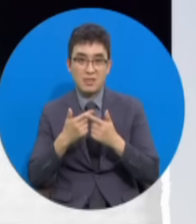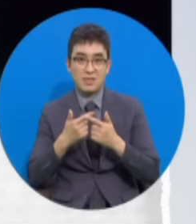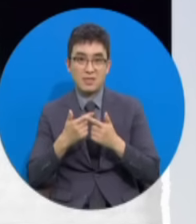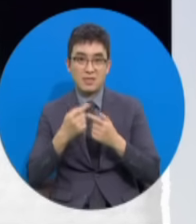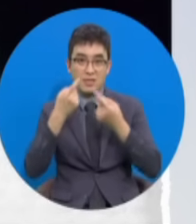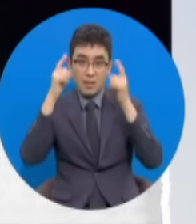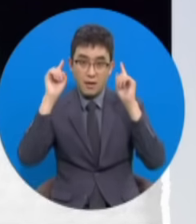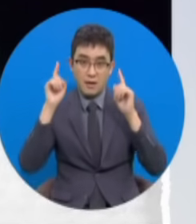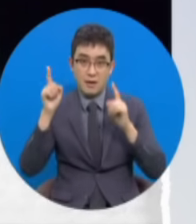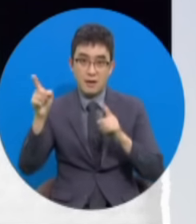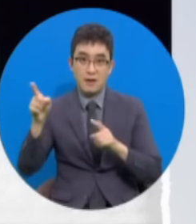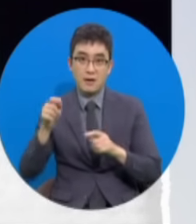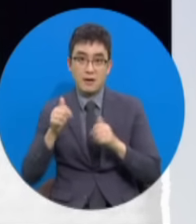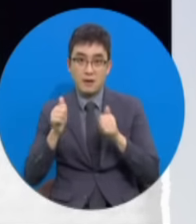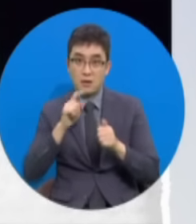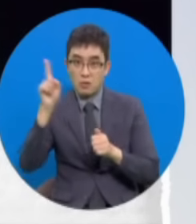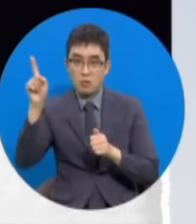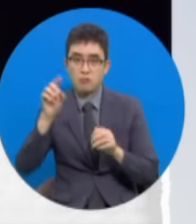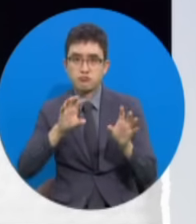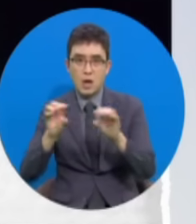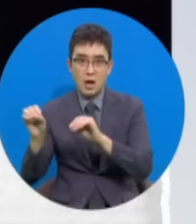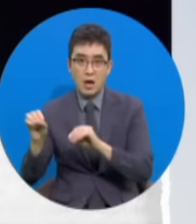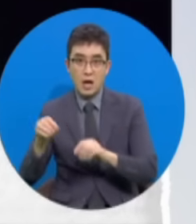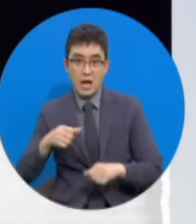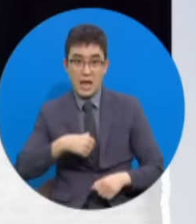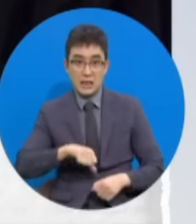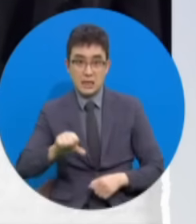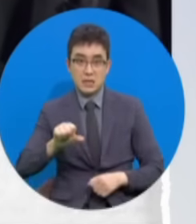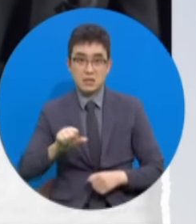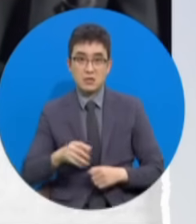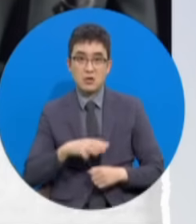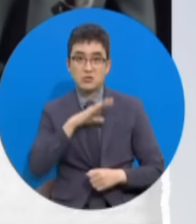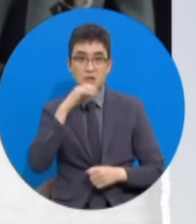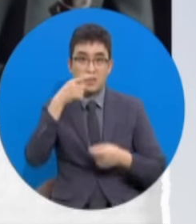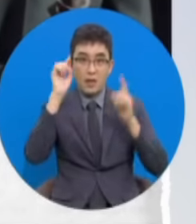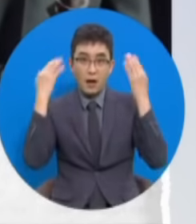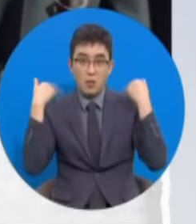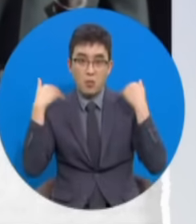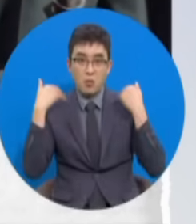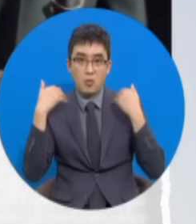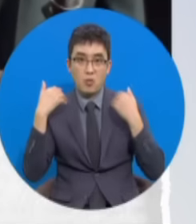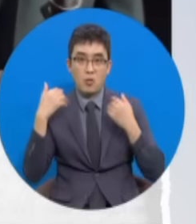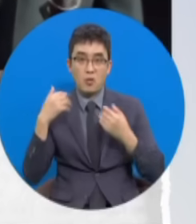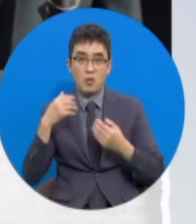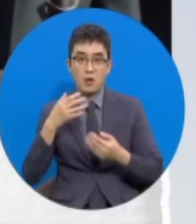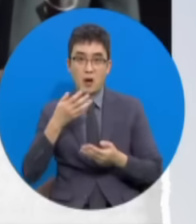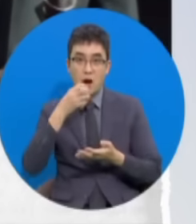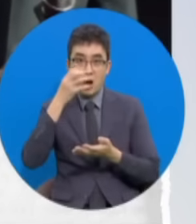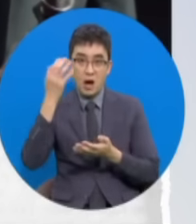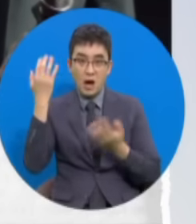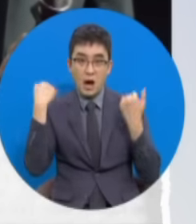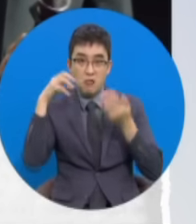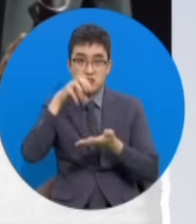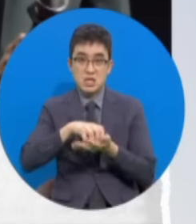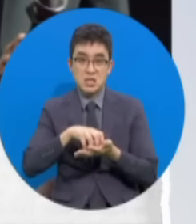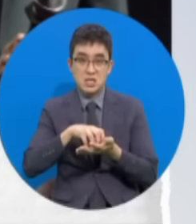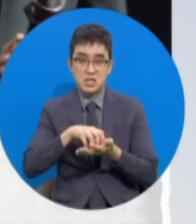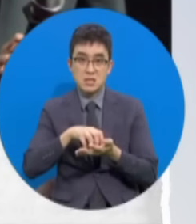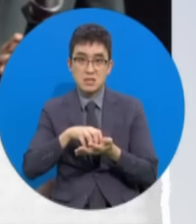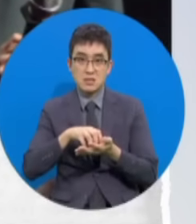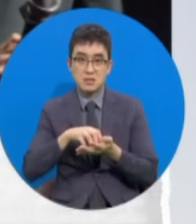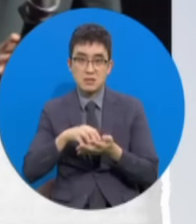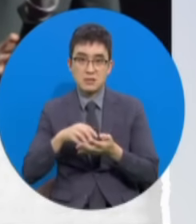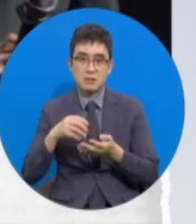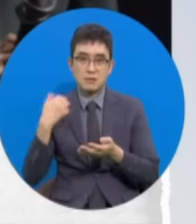조원 씨가 또 연세대학교 대학원 학위도 반납하고 그러면 뭔가 일가족 내에서 어떤 회의를